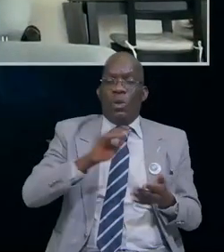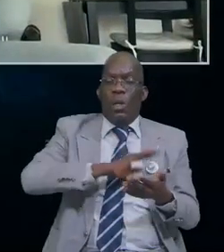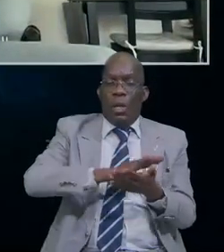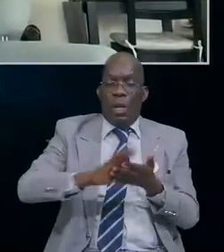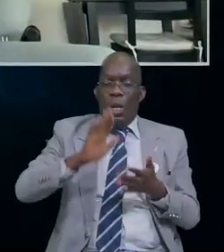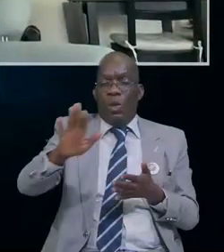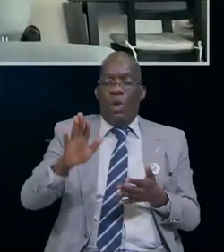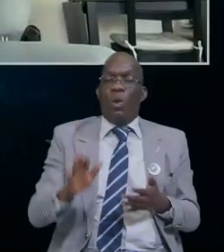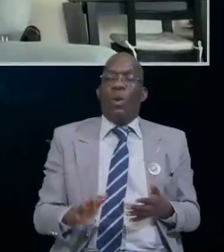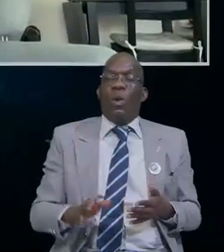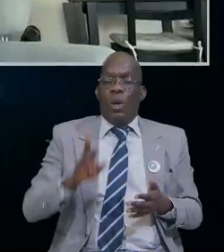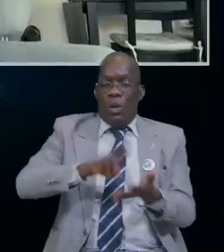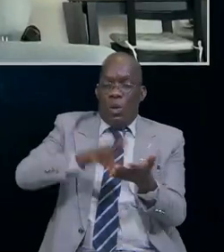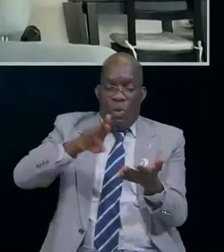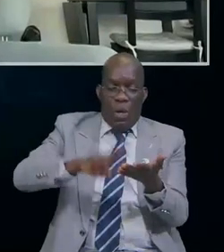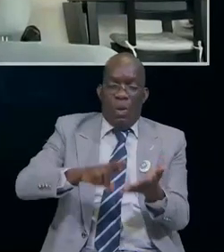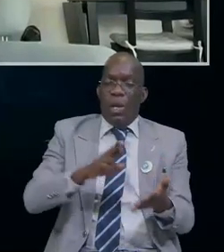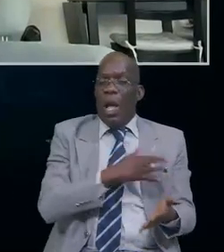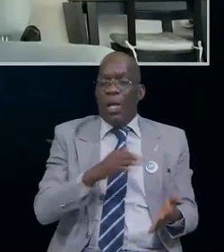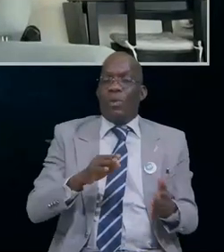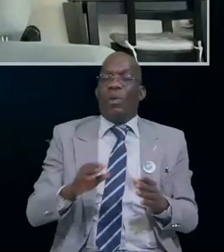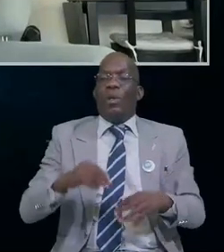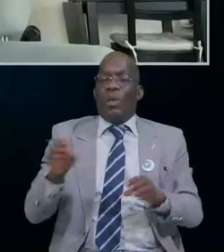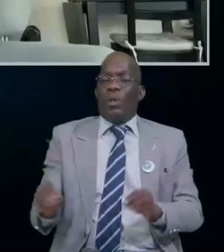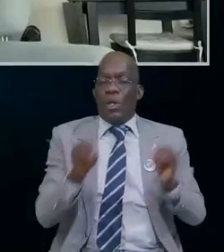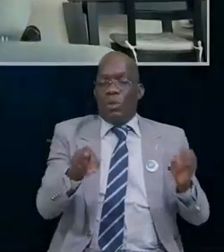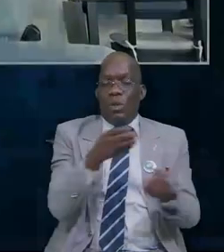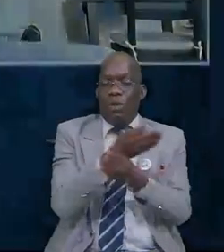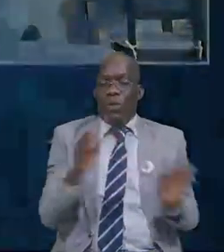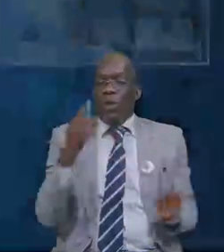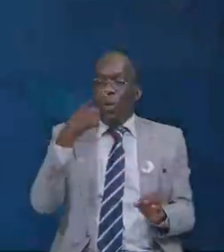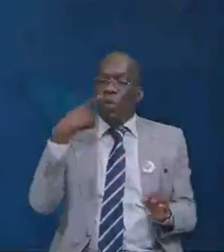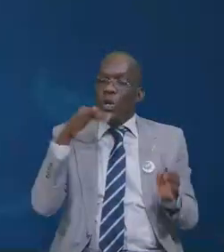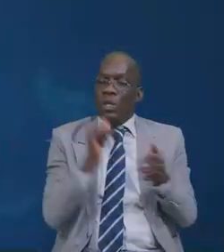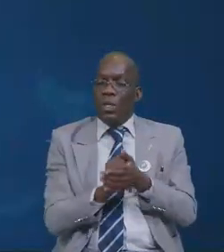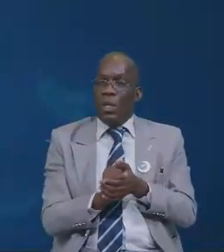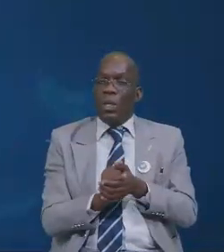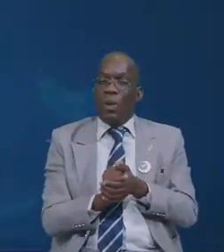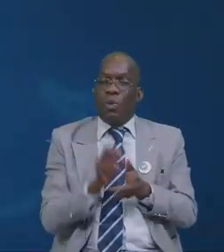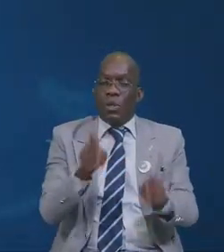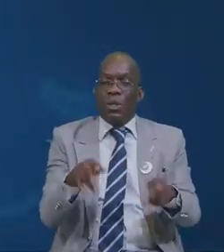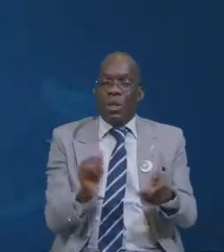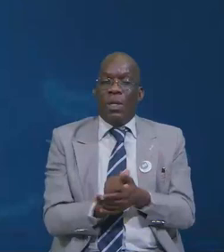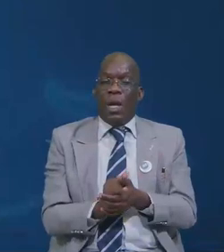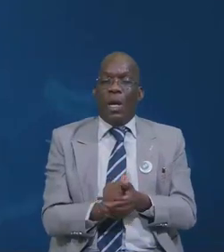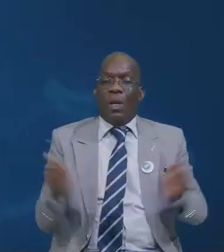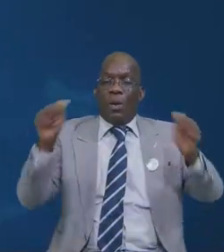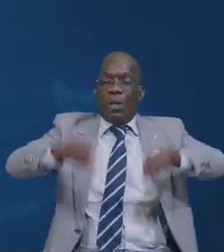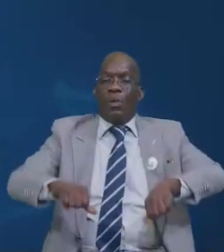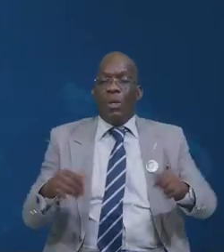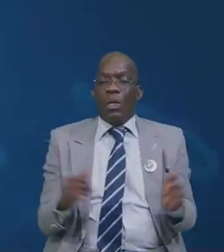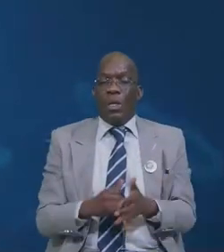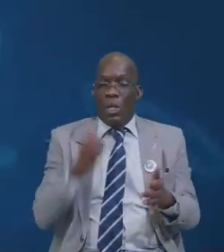a effacé tes registres? Qui les condamnera? Christ